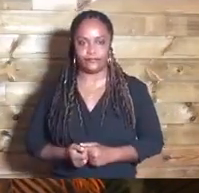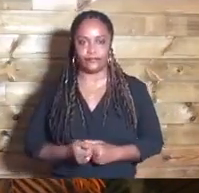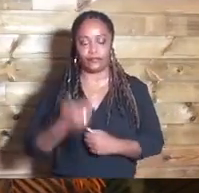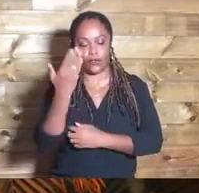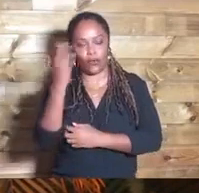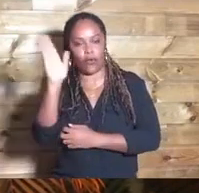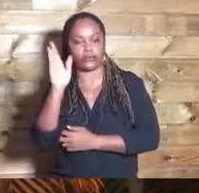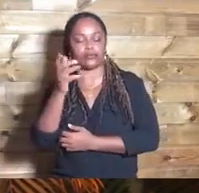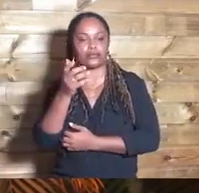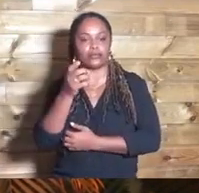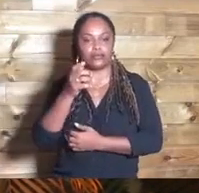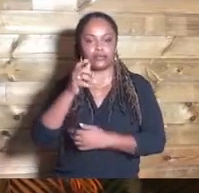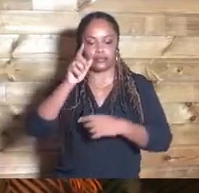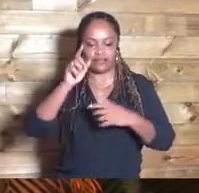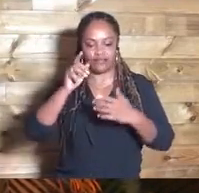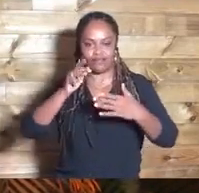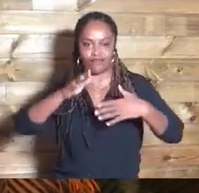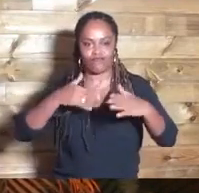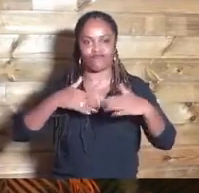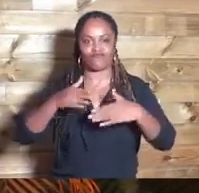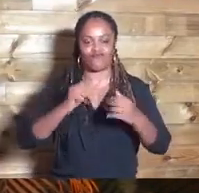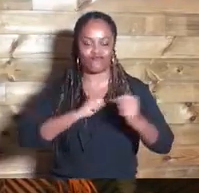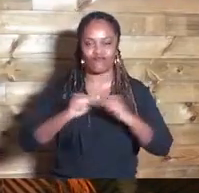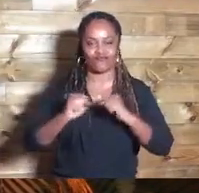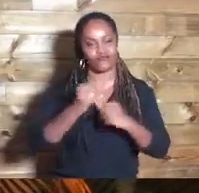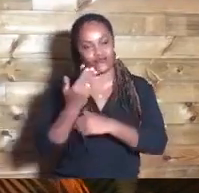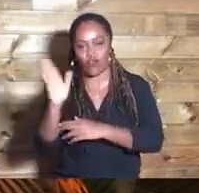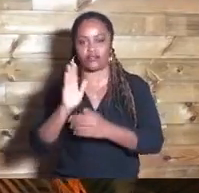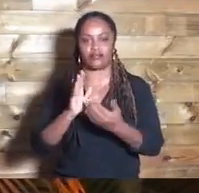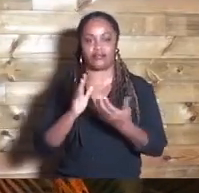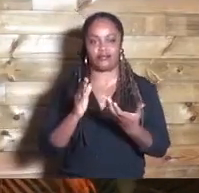autre alternative en notre ballon, comme on dit chez nous,